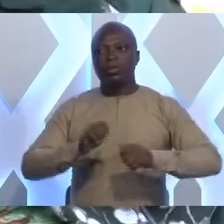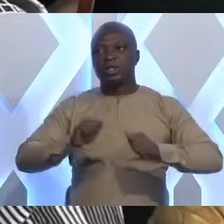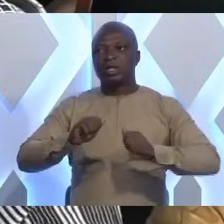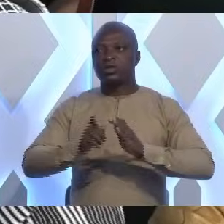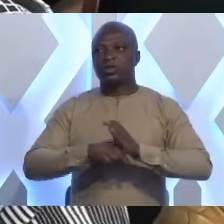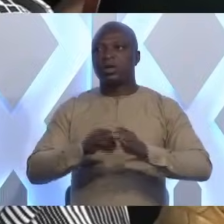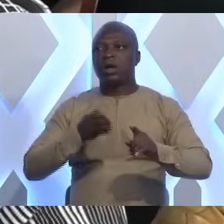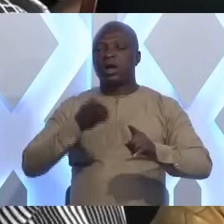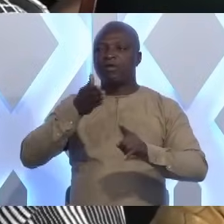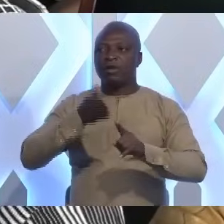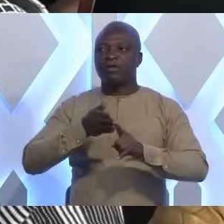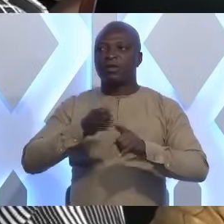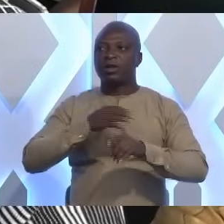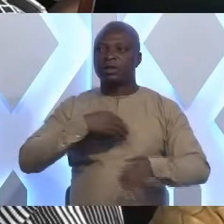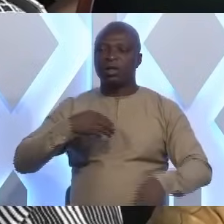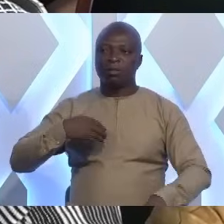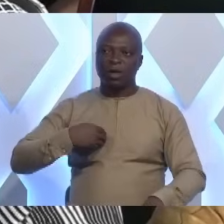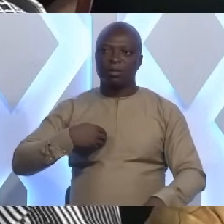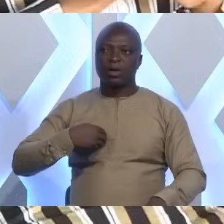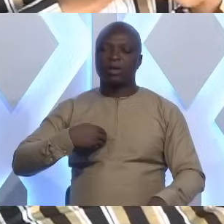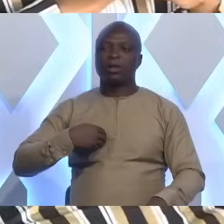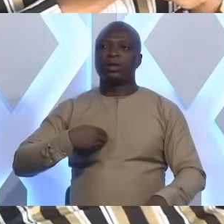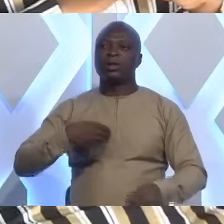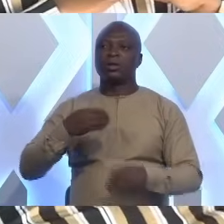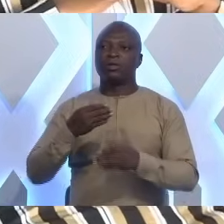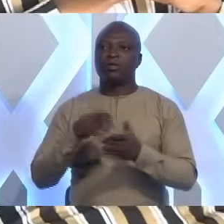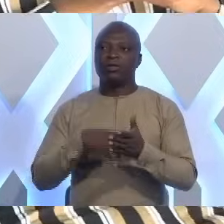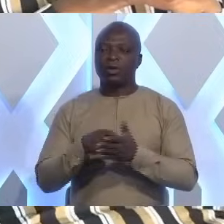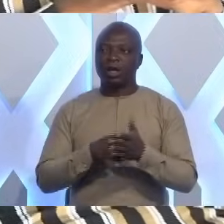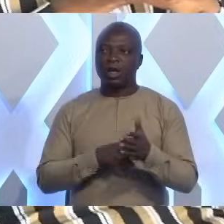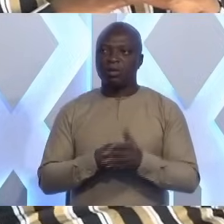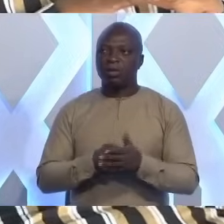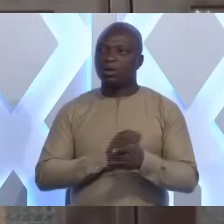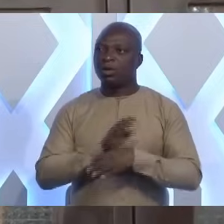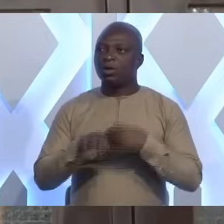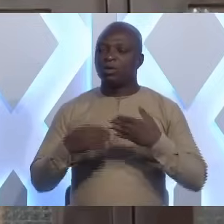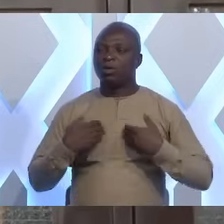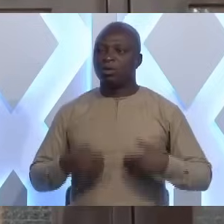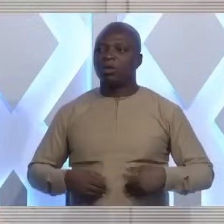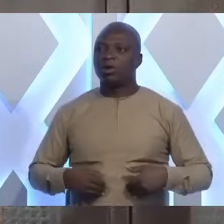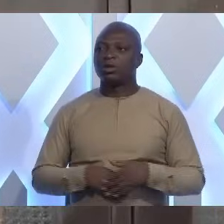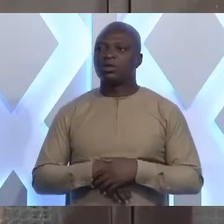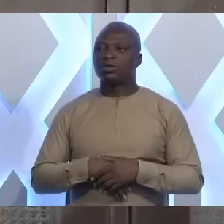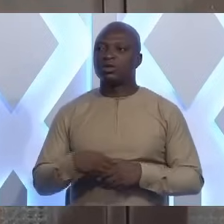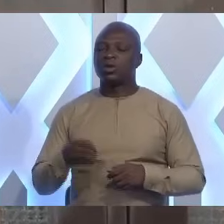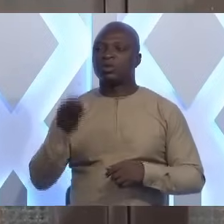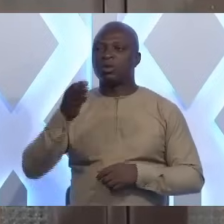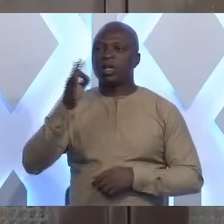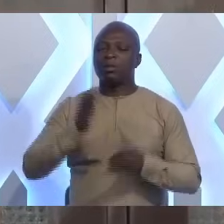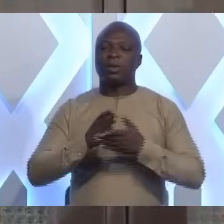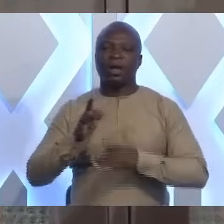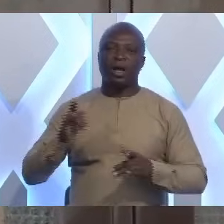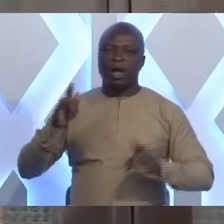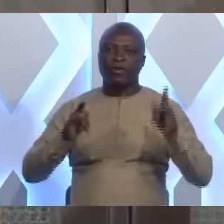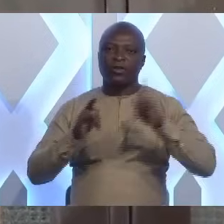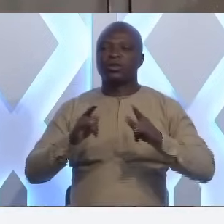en faveur des membres démunis et vulnérables. Tout le monde sort au Burkina, va à l'aventure pour se